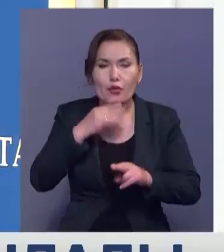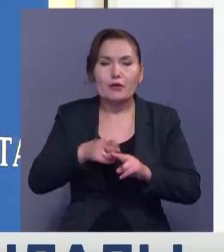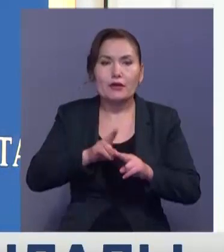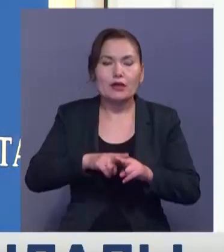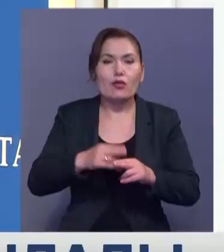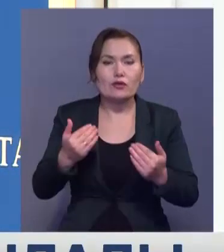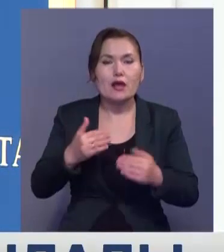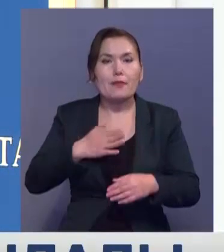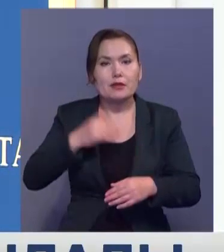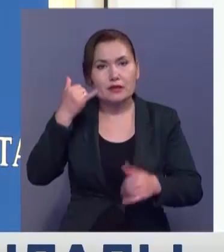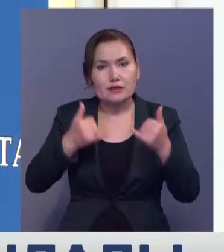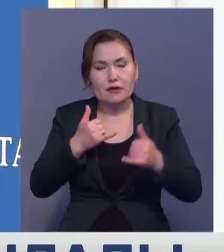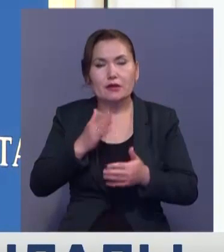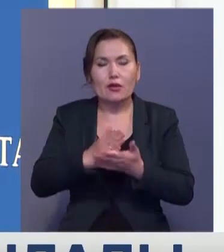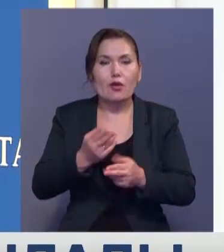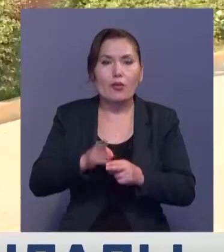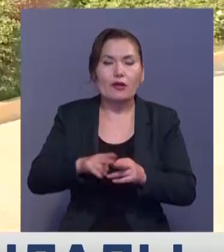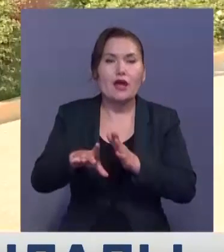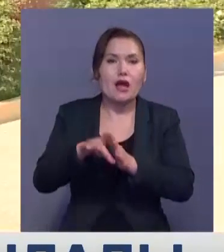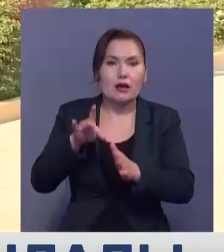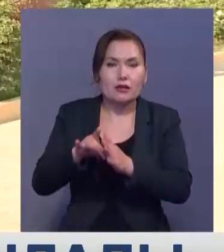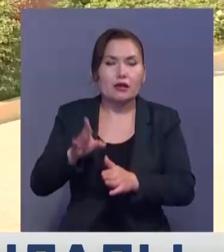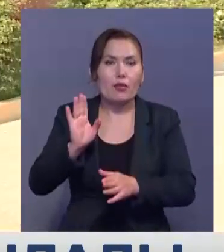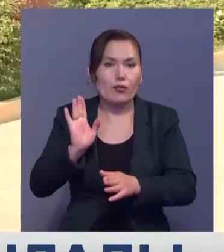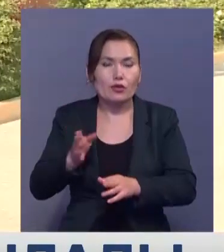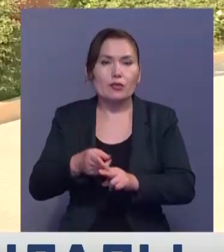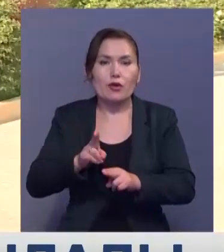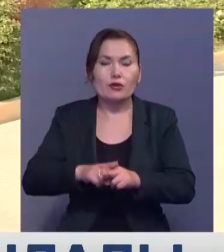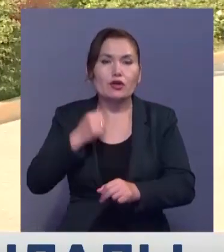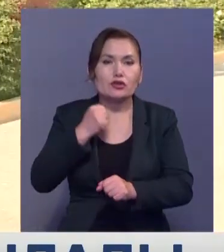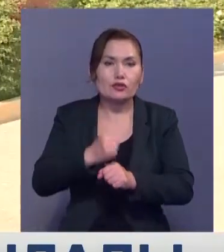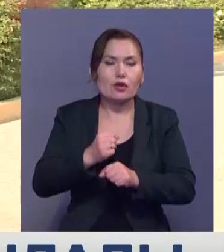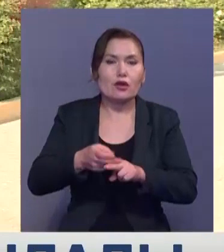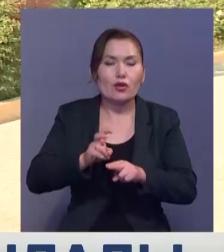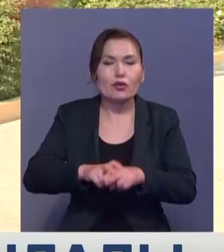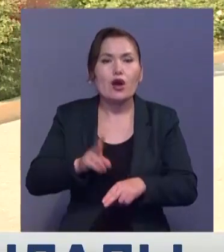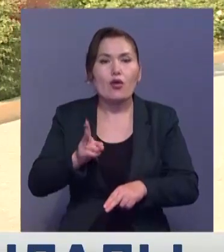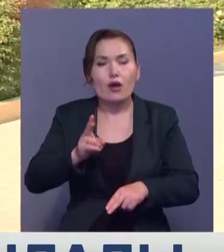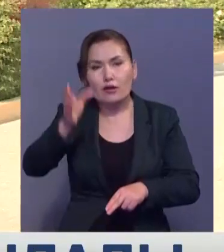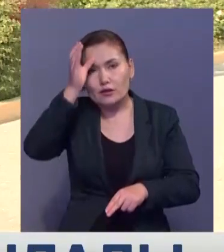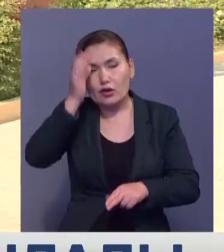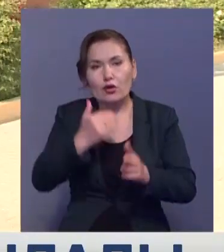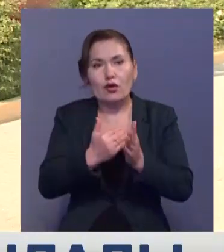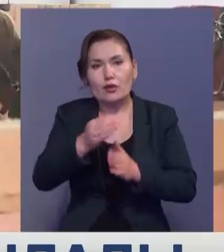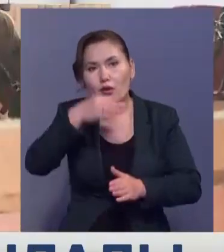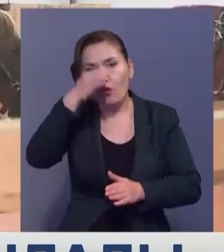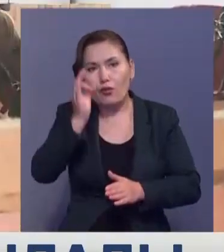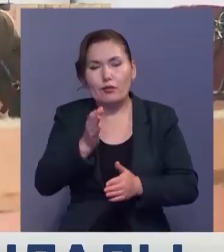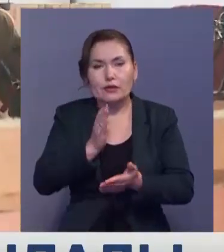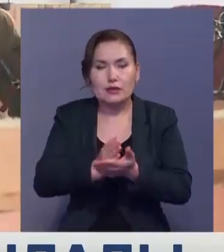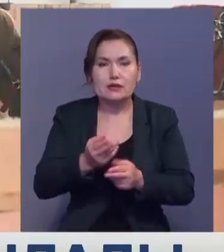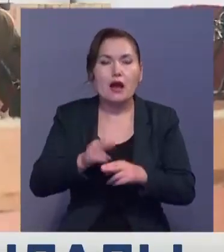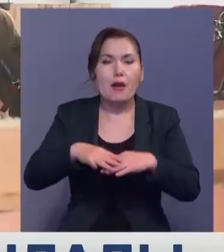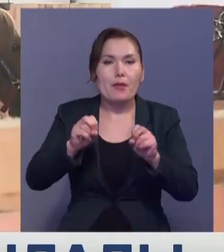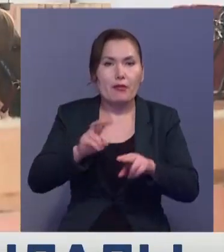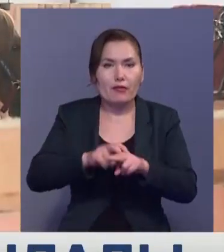Дегенмен комиссияның қарауынан кейін әзірге іріктелген ешкім жоқ. Себебі бұл салаға арнайы білімі бар, тәжірибесі мол маман керек. Бүгінде